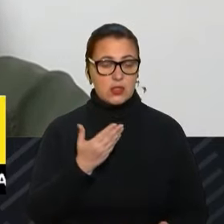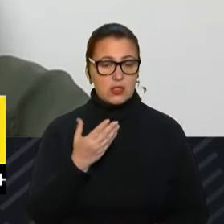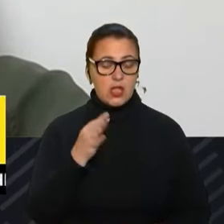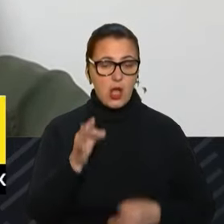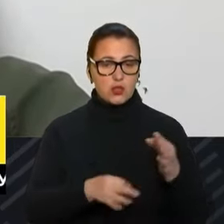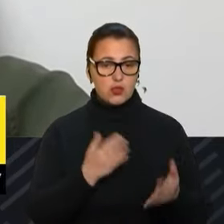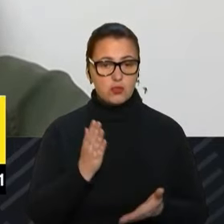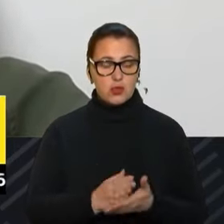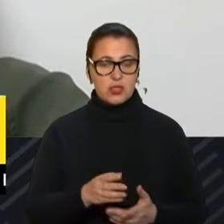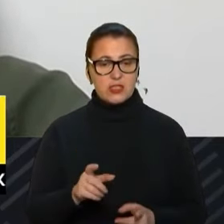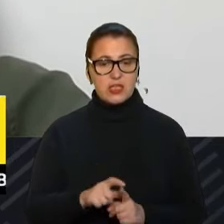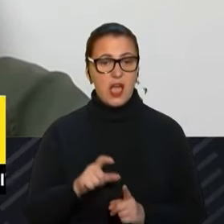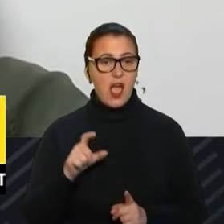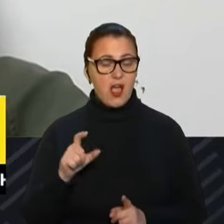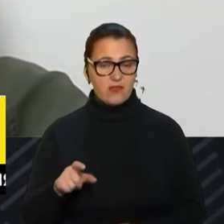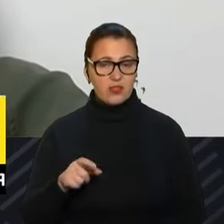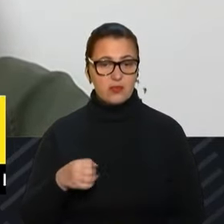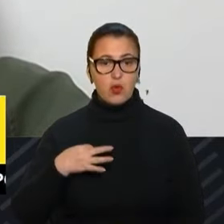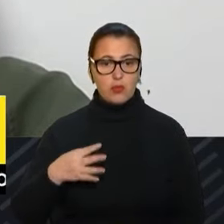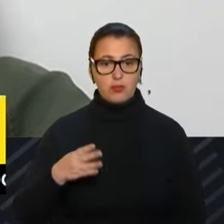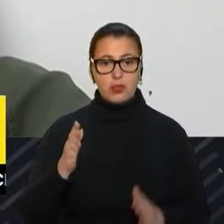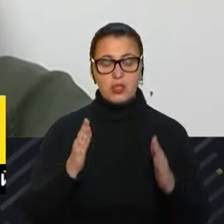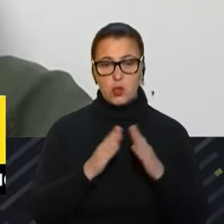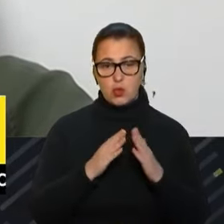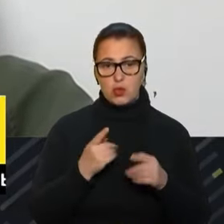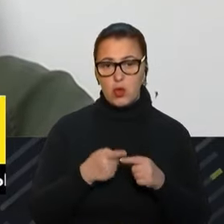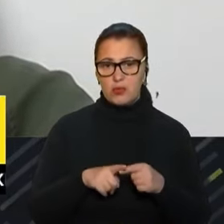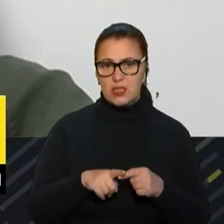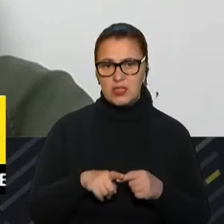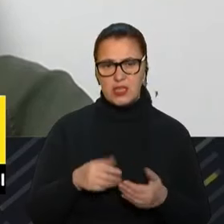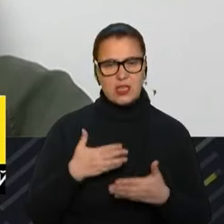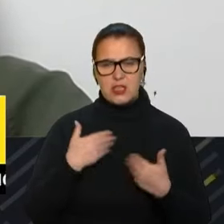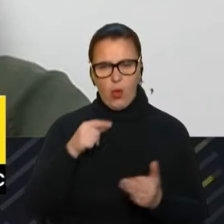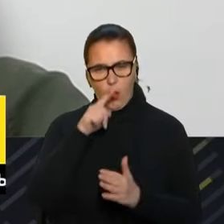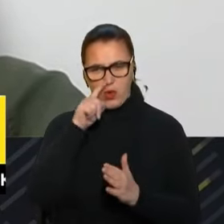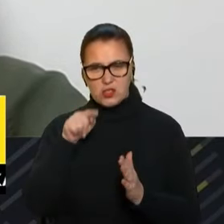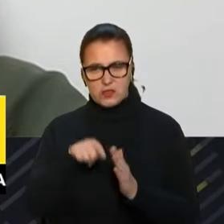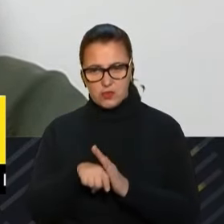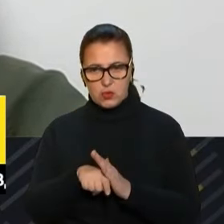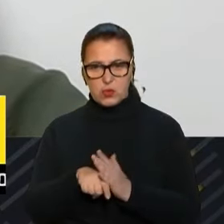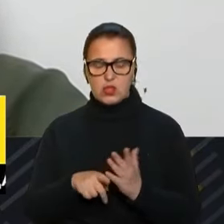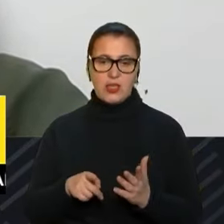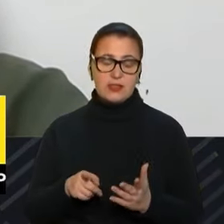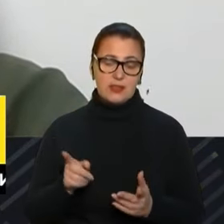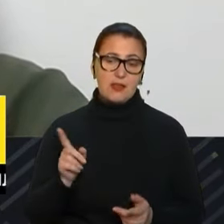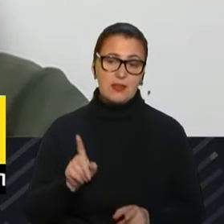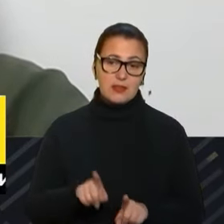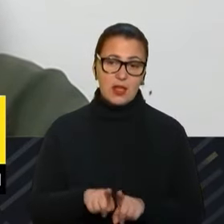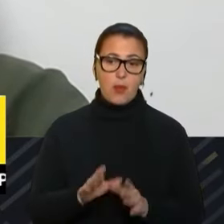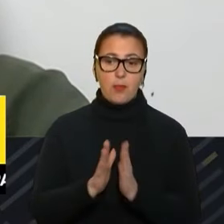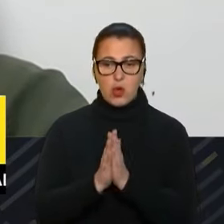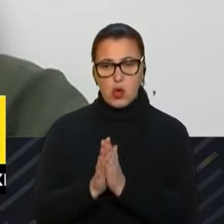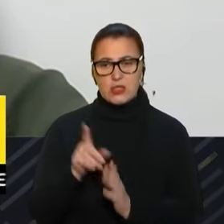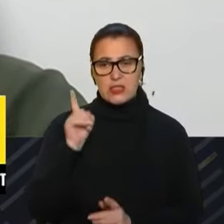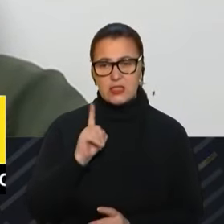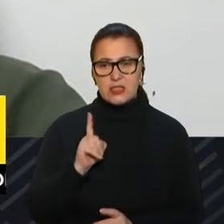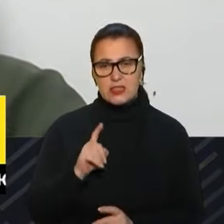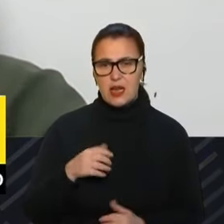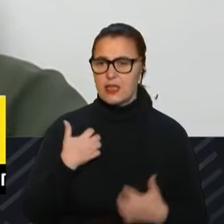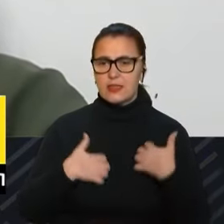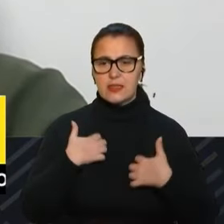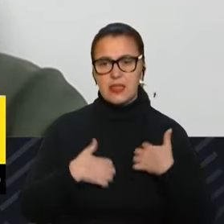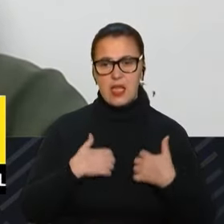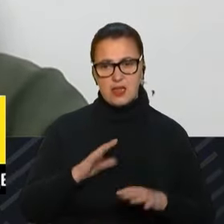не сильно наполягає на ескалації, не хоче втручатися, тому тим самим просить Ізраїль, можливо, не квапитися